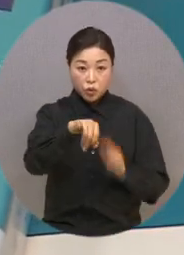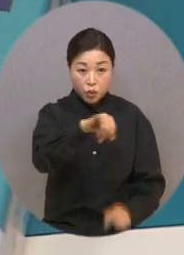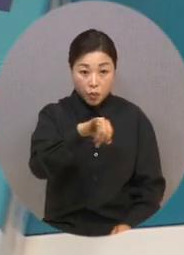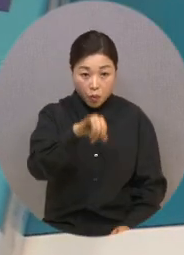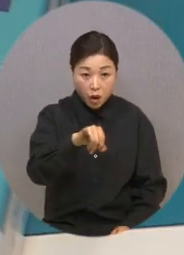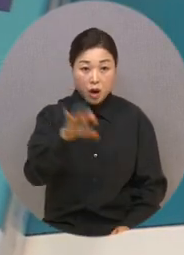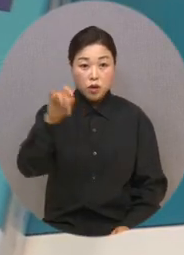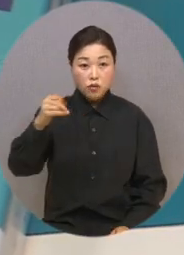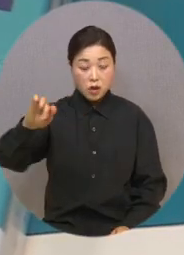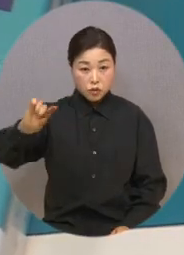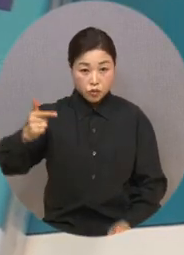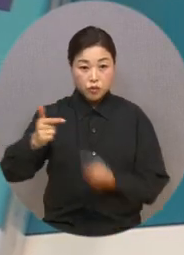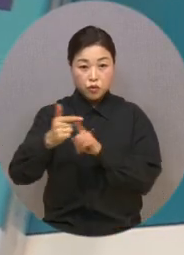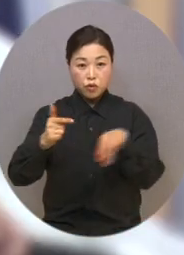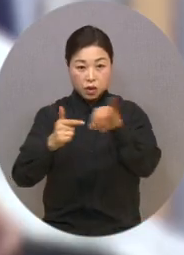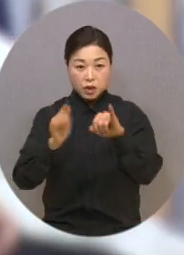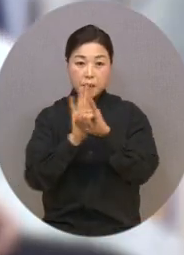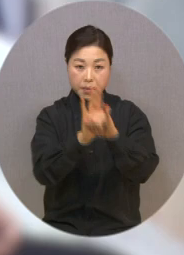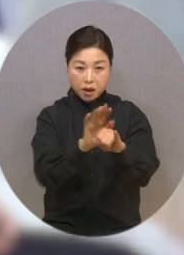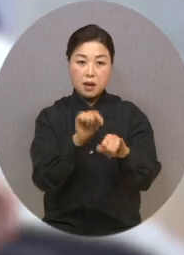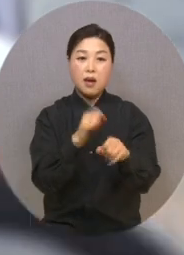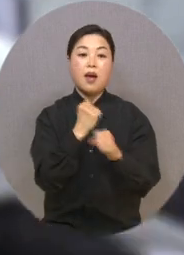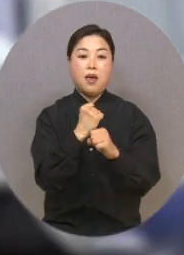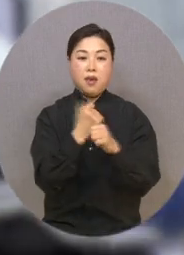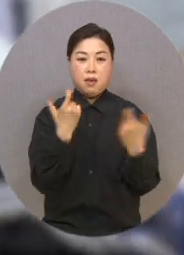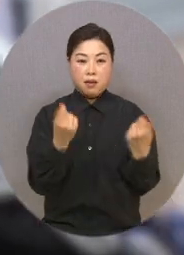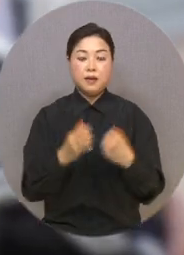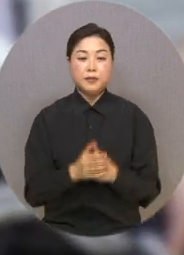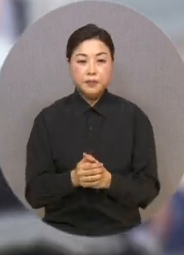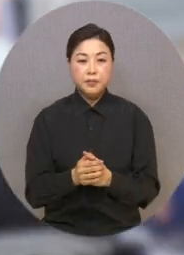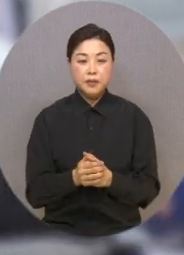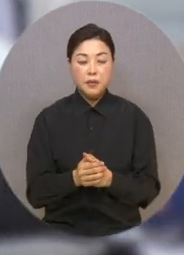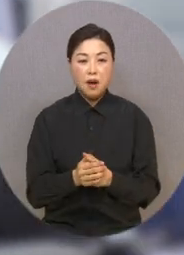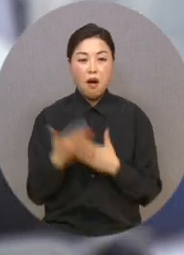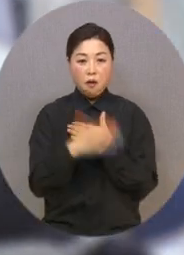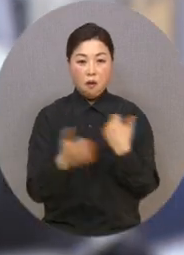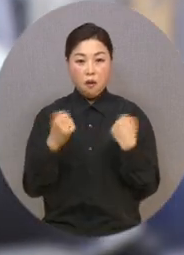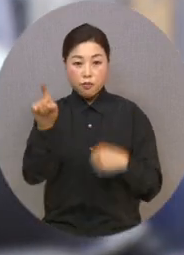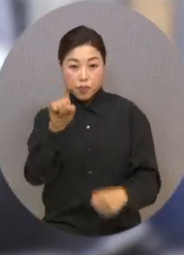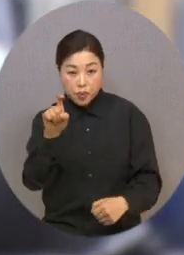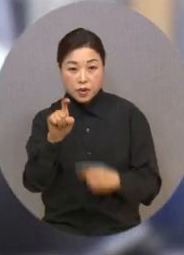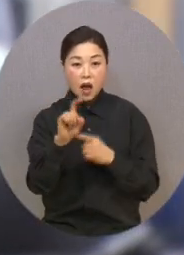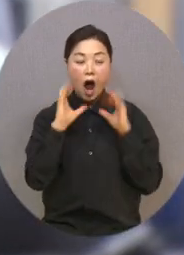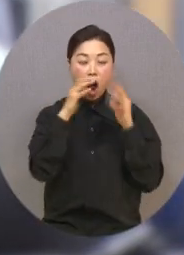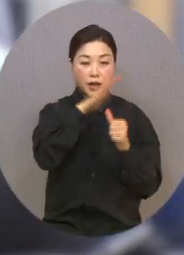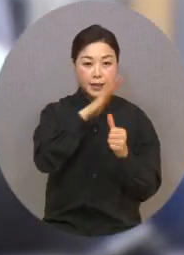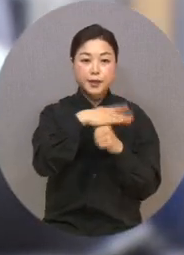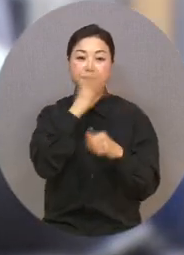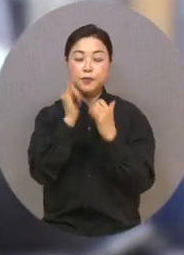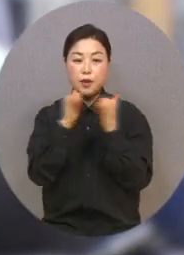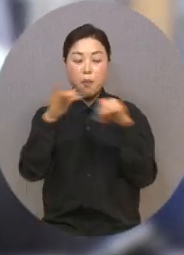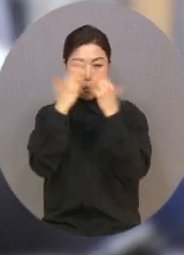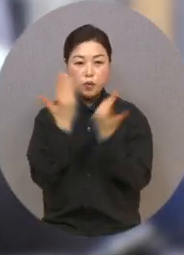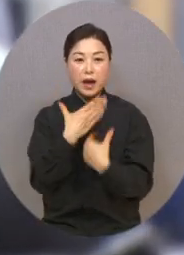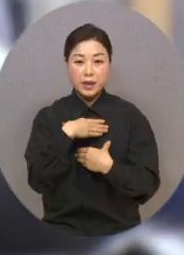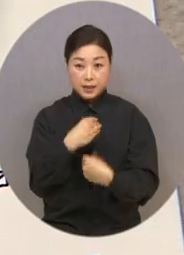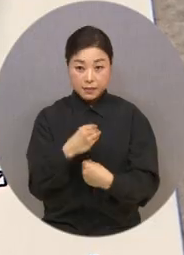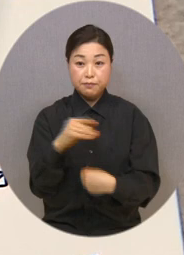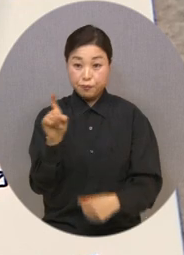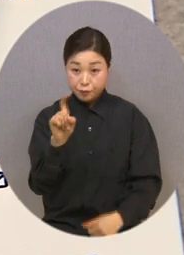억지하는 것이 큰 특징입니다 해당 바이오스 레이는 어린이 노약자 누구나 안심하고 사용할 수